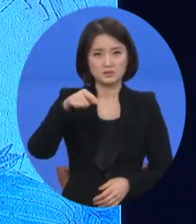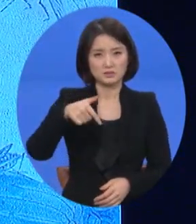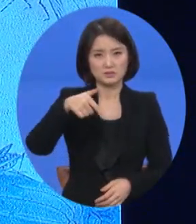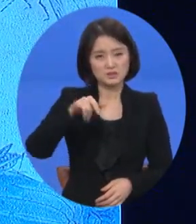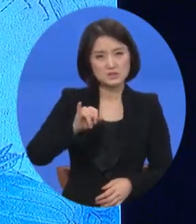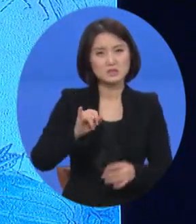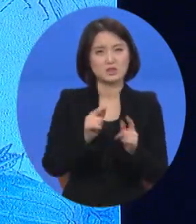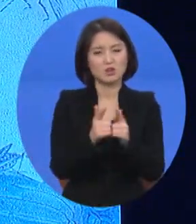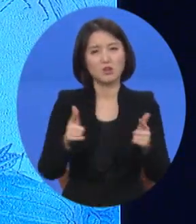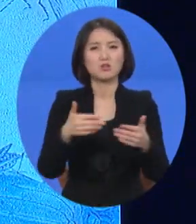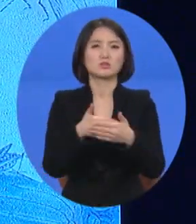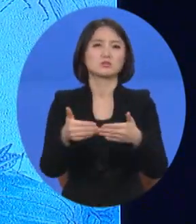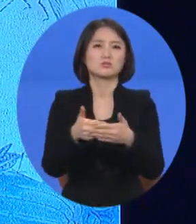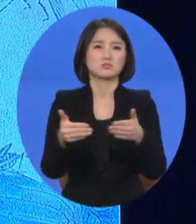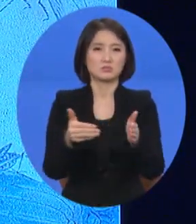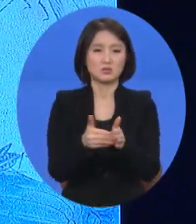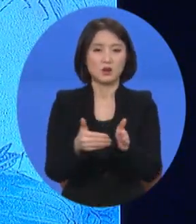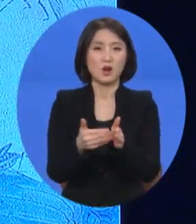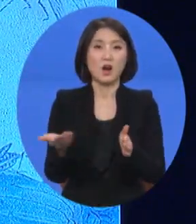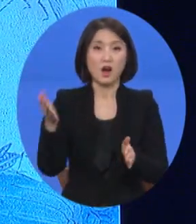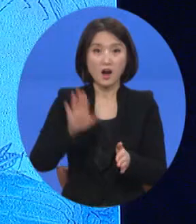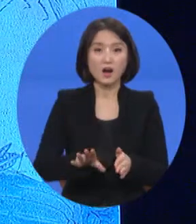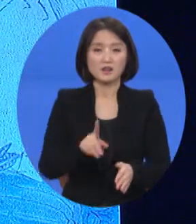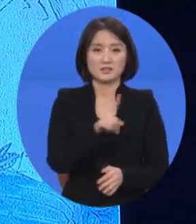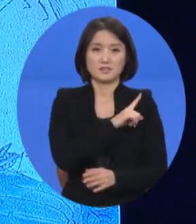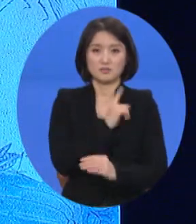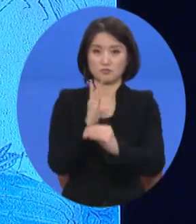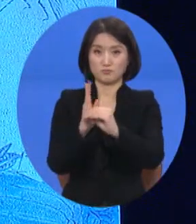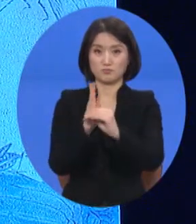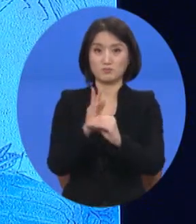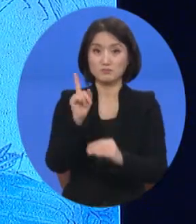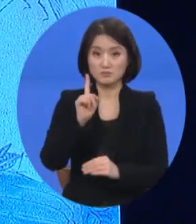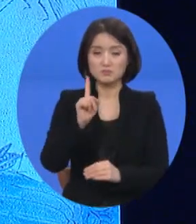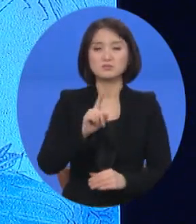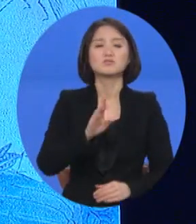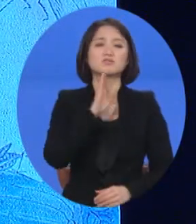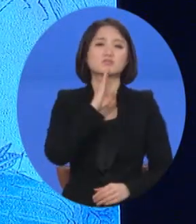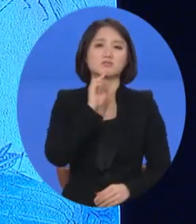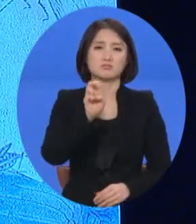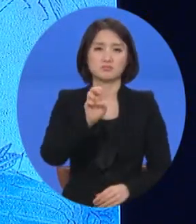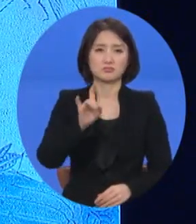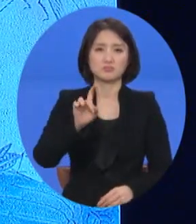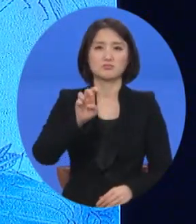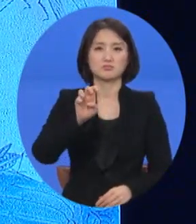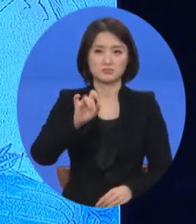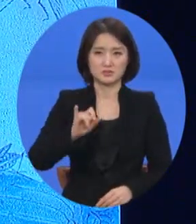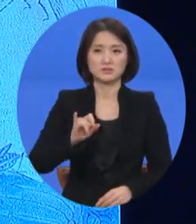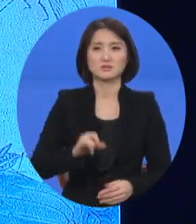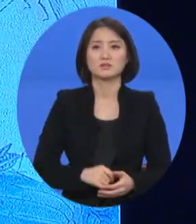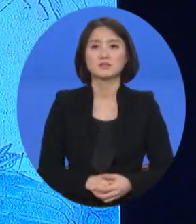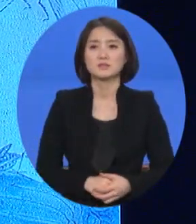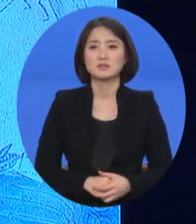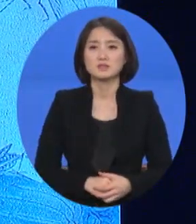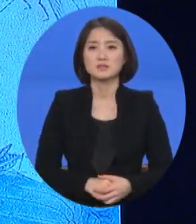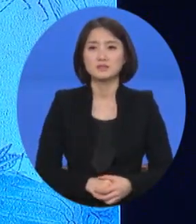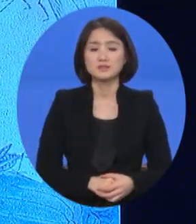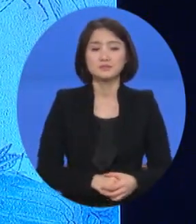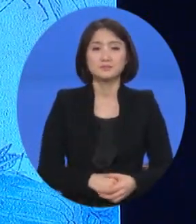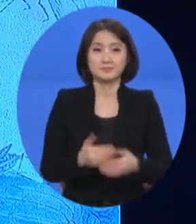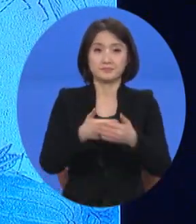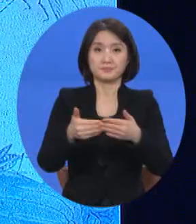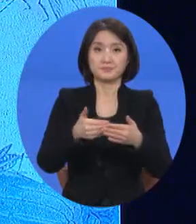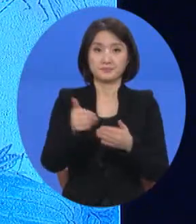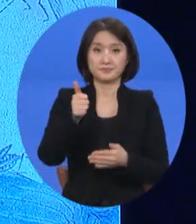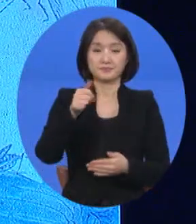음 년이 매미 입니다 그죠 예 이 그림을 얼마나 잘 그렸던 g 현재 심사정 이 그린 즉 매미 그림 속의